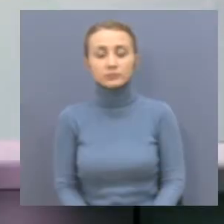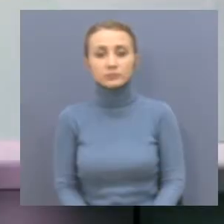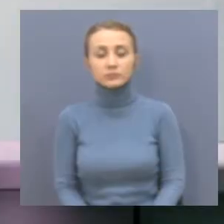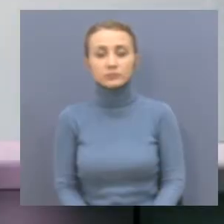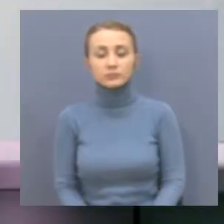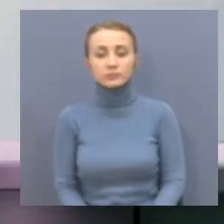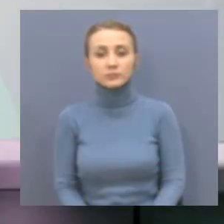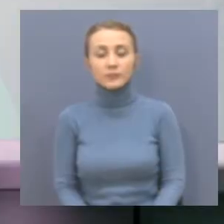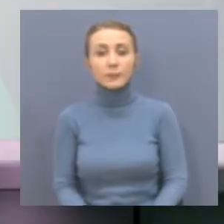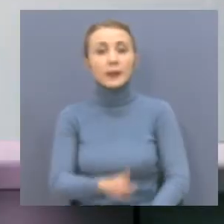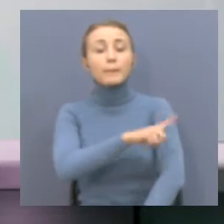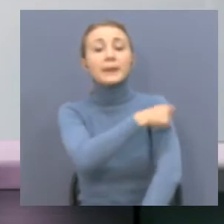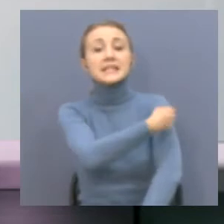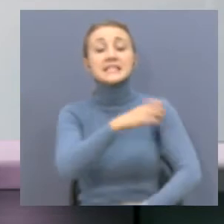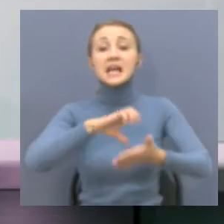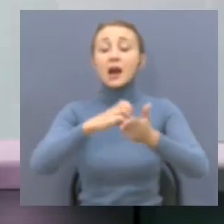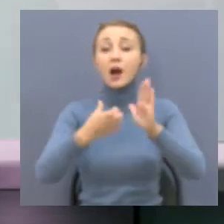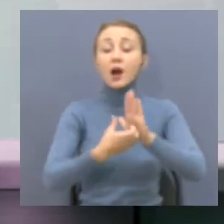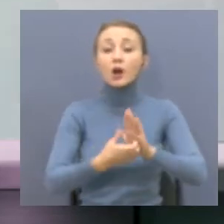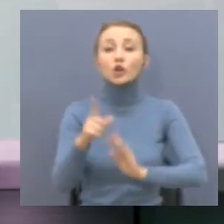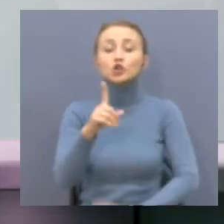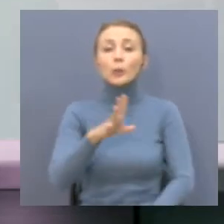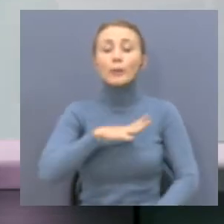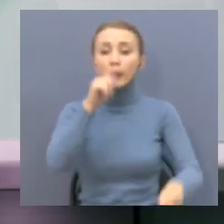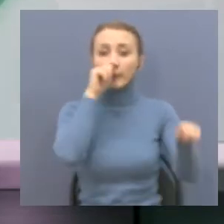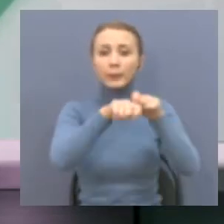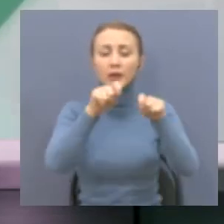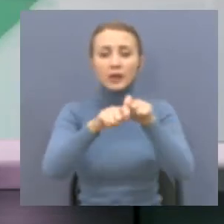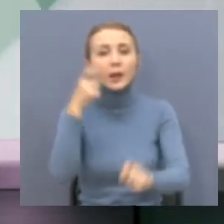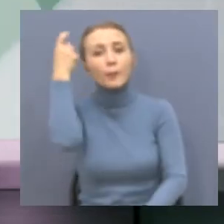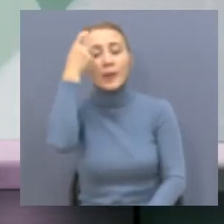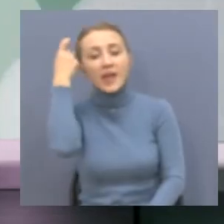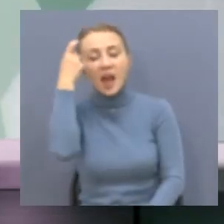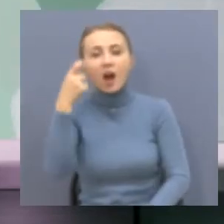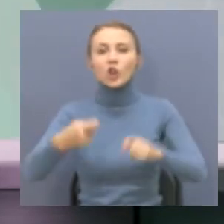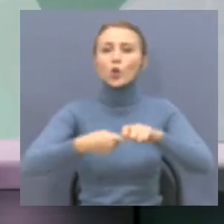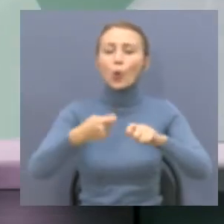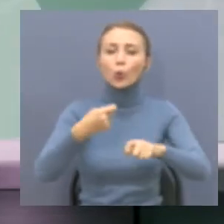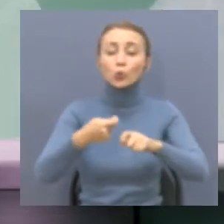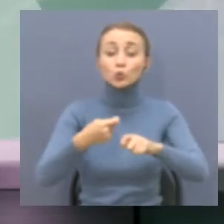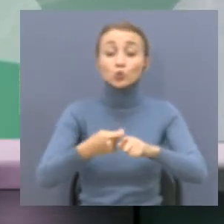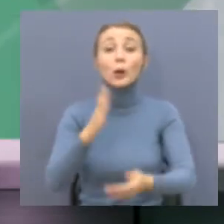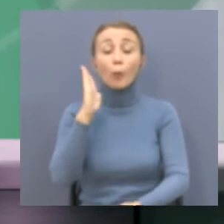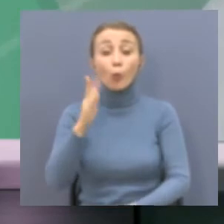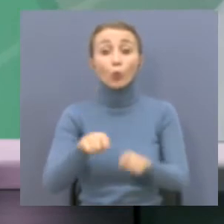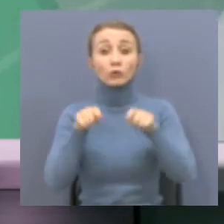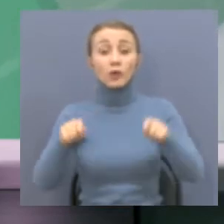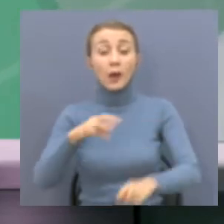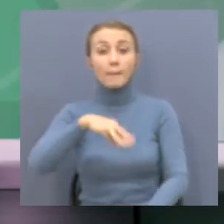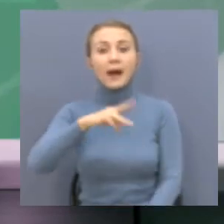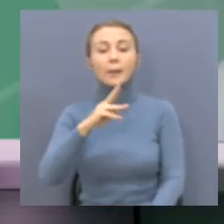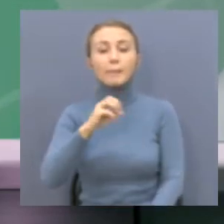Максимовка ауылдық учаскелік полиция бекетінде мас күйінде құқық бұзғандарды куәландыратын медициналық кабинет ашылмақ. Облыстық